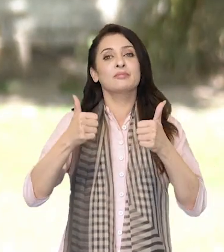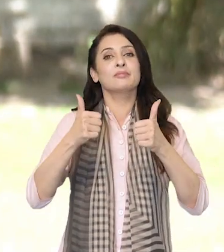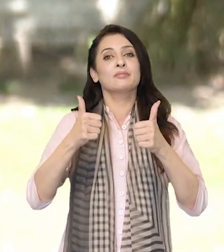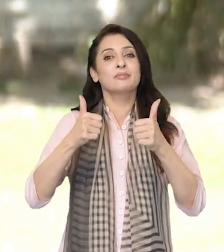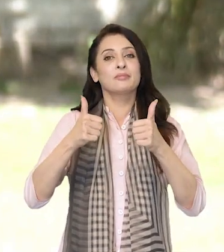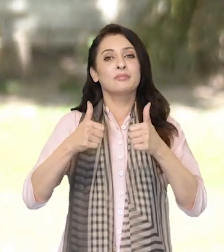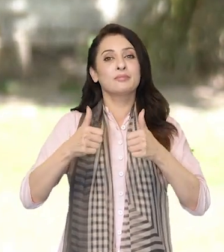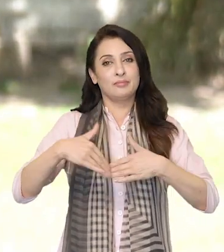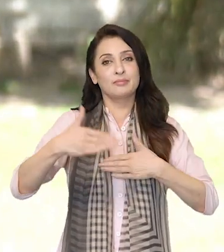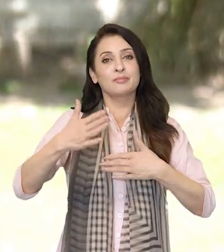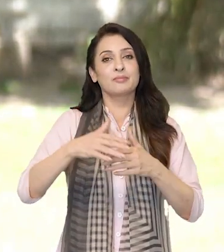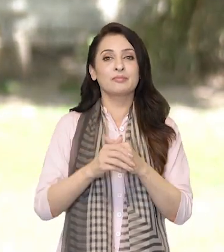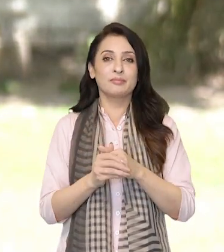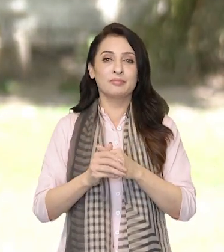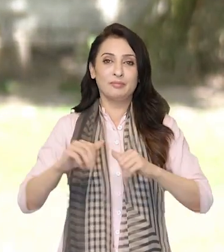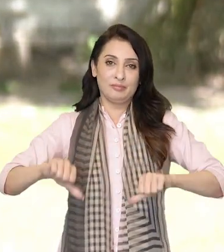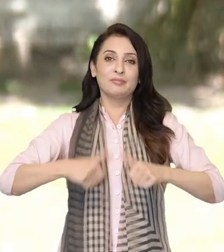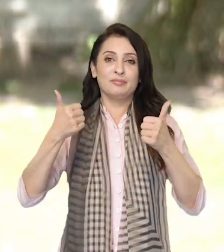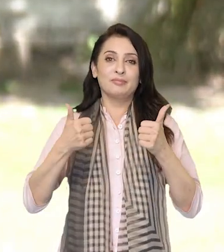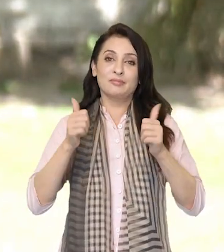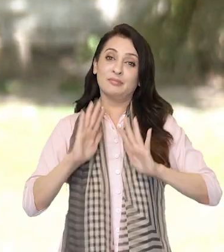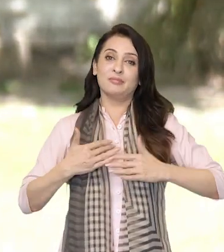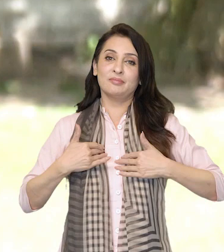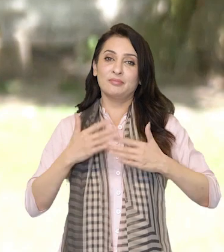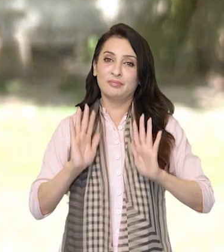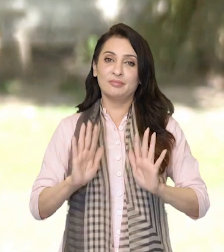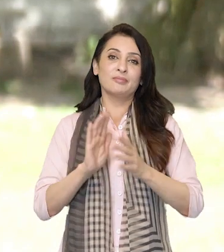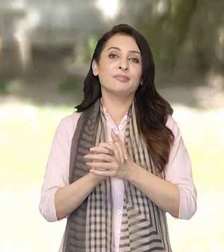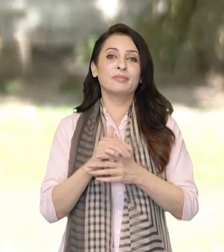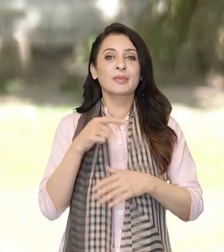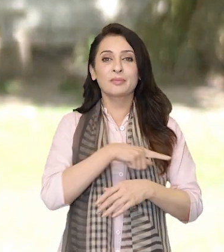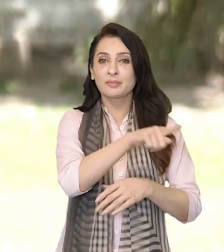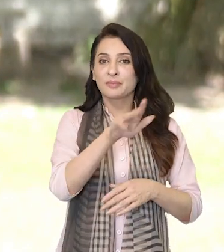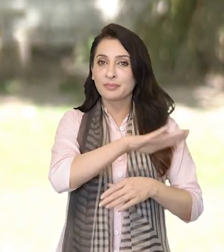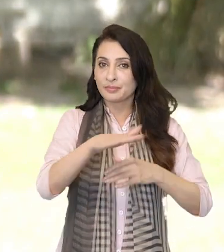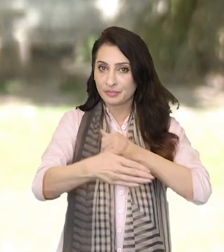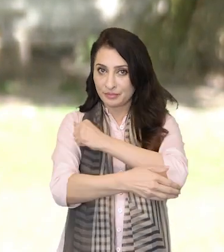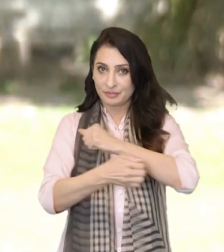यहाँ से निकल के एक नॉर्मल ज़िंदगी गुजार सकें। यही हमारी सक्सेस